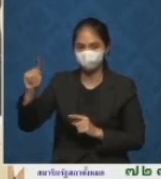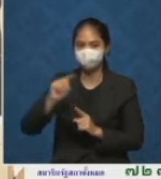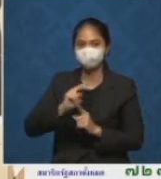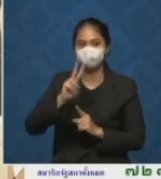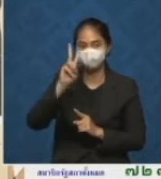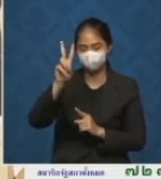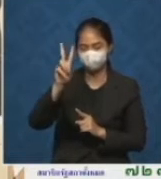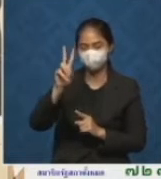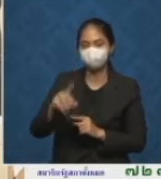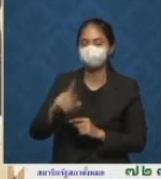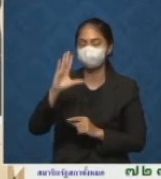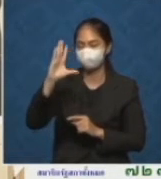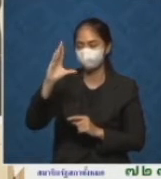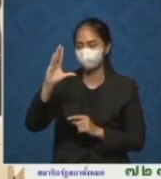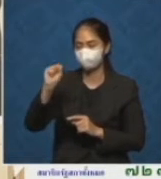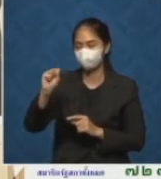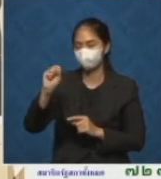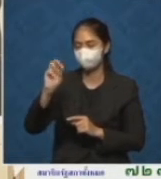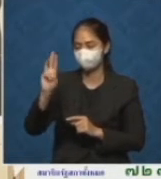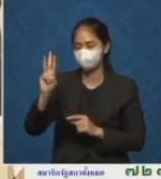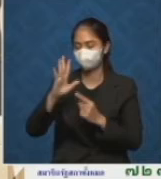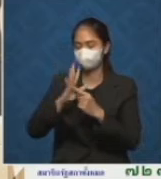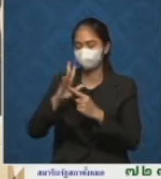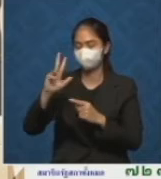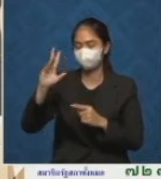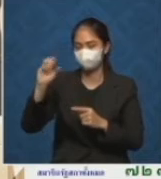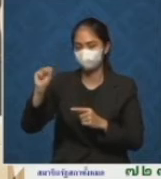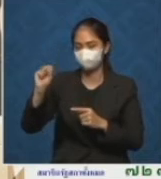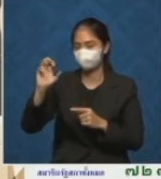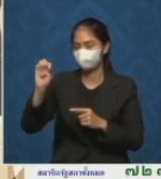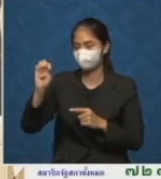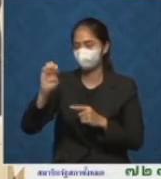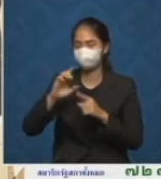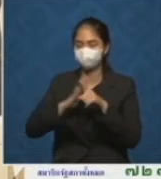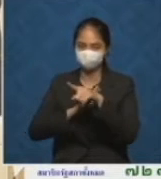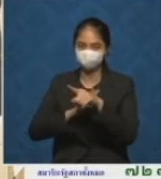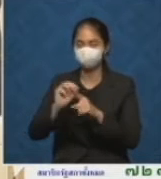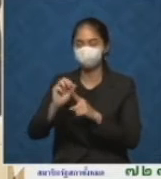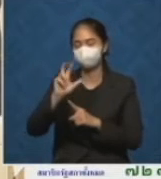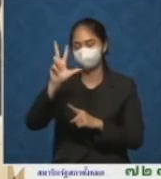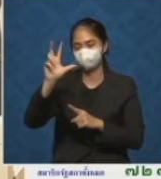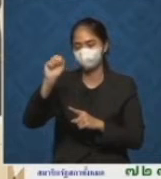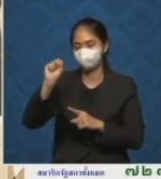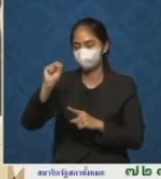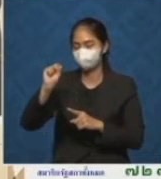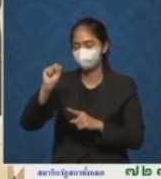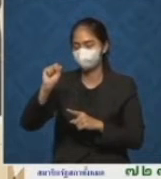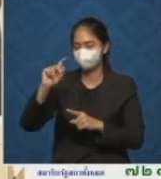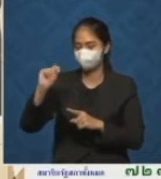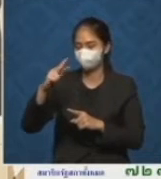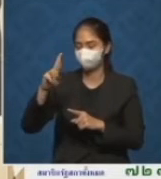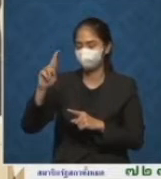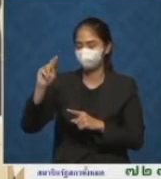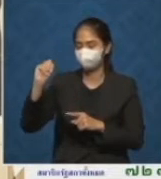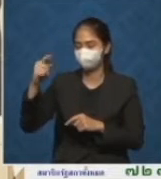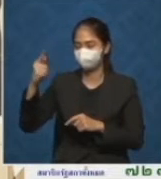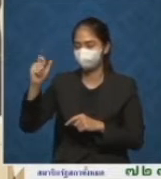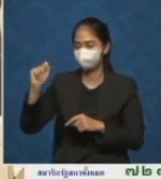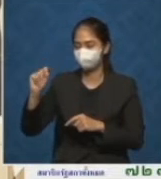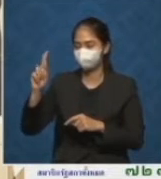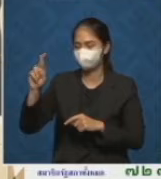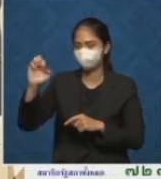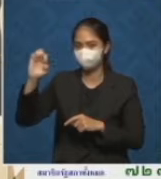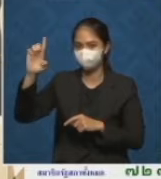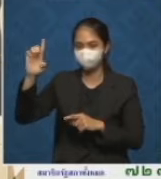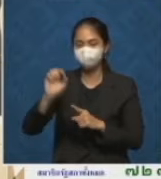2. นายสวัสดิ์ผู้ทอง 3. นางสาวทรงศรีวิระรังสยาก